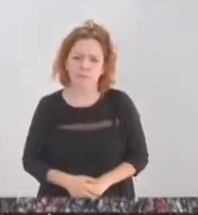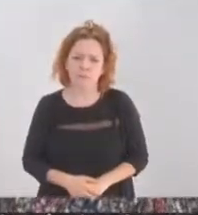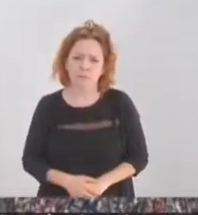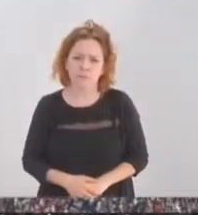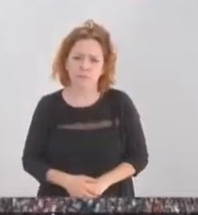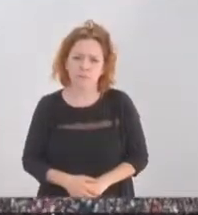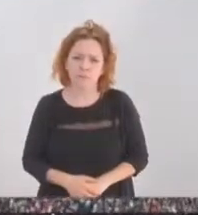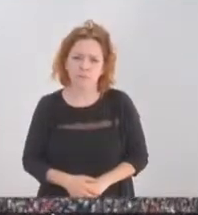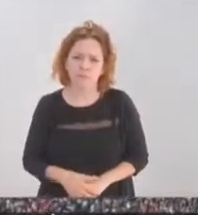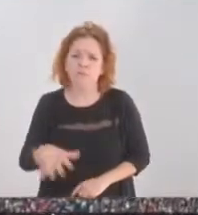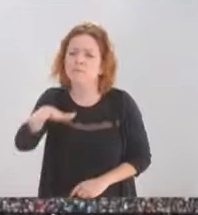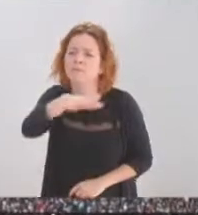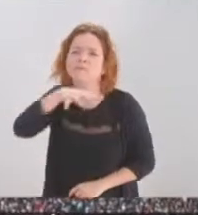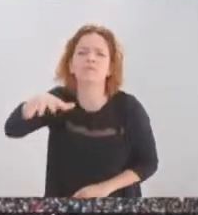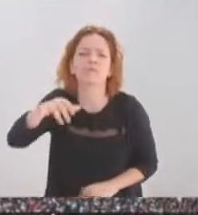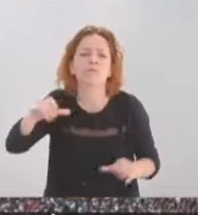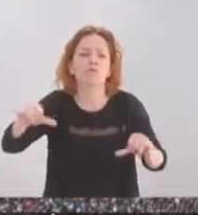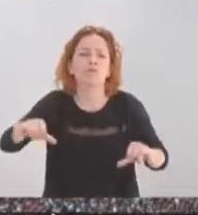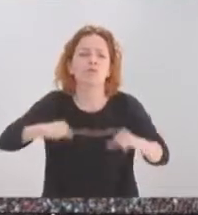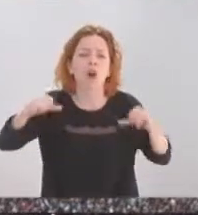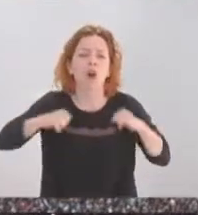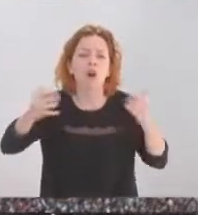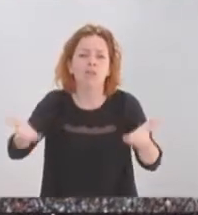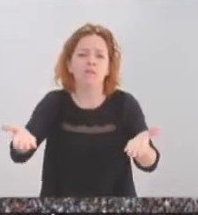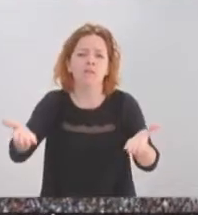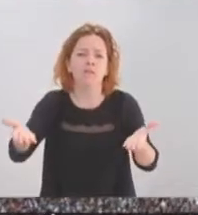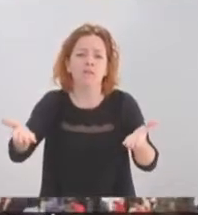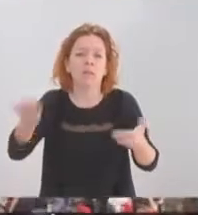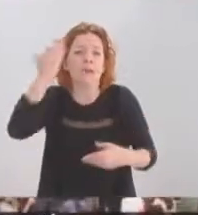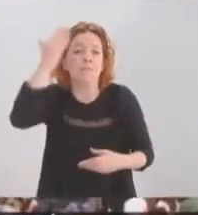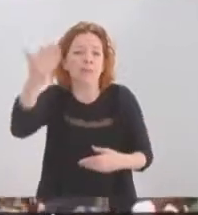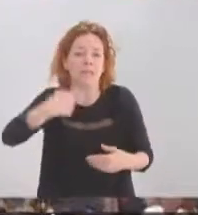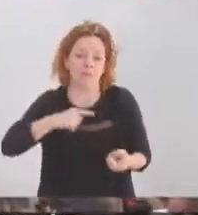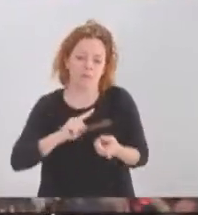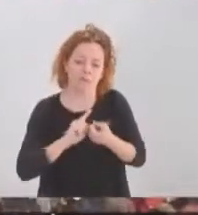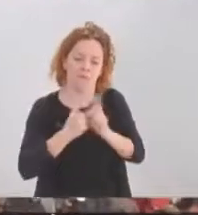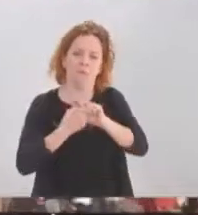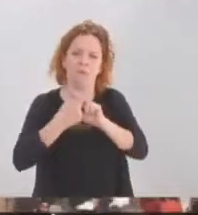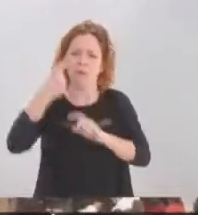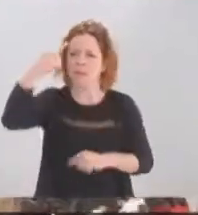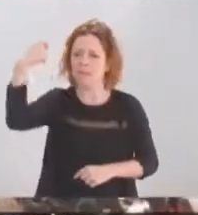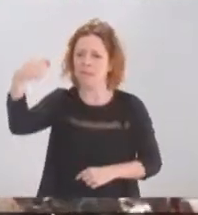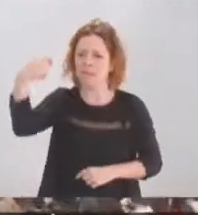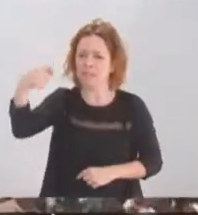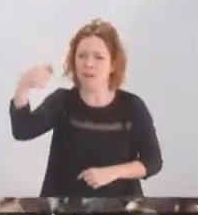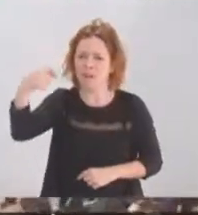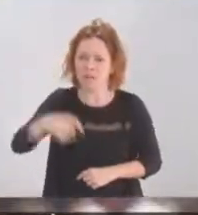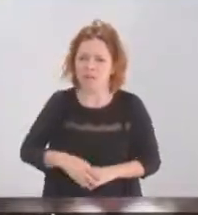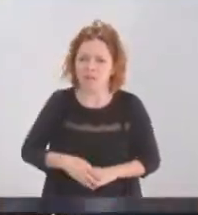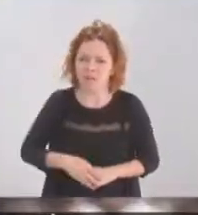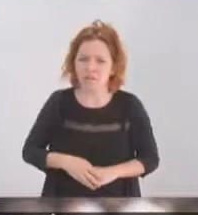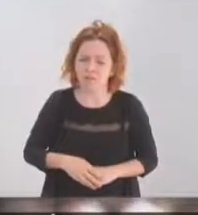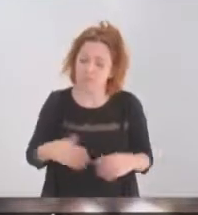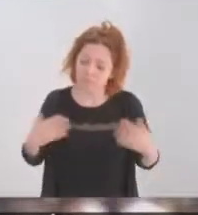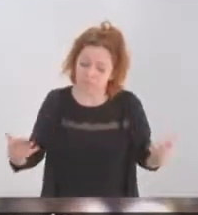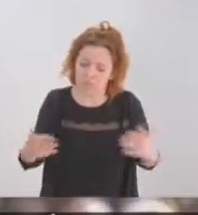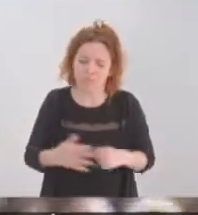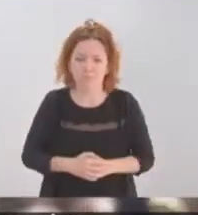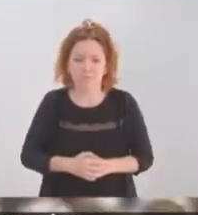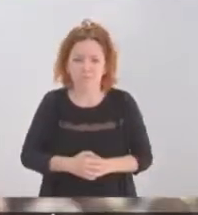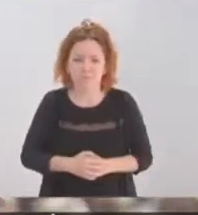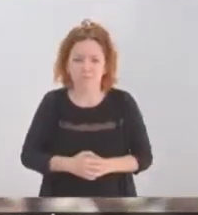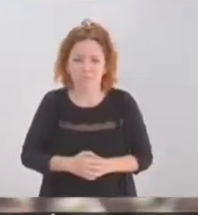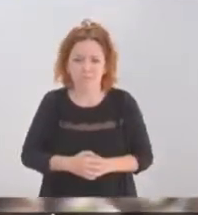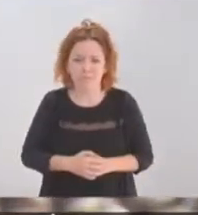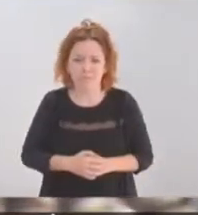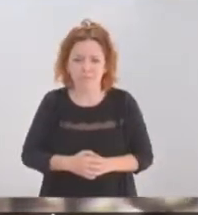Jeunes gens, si c'est moi le président, je vous dirai que nous